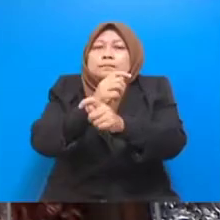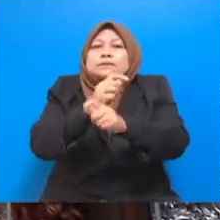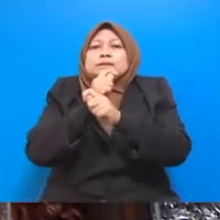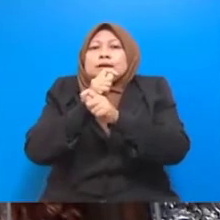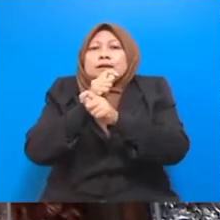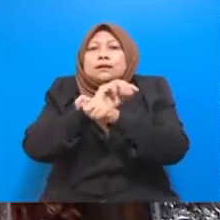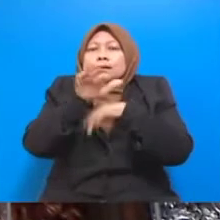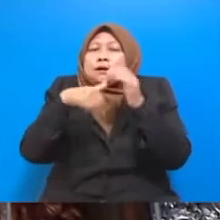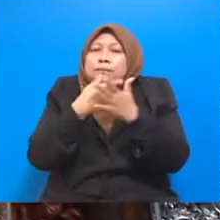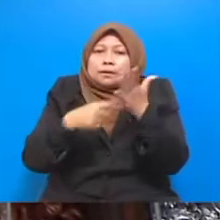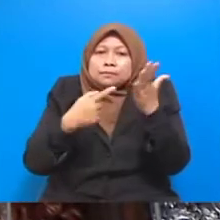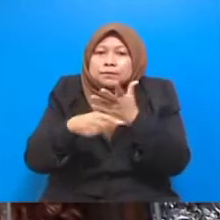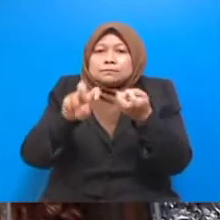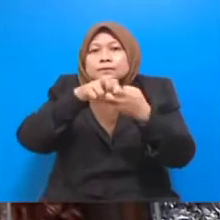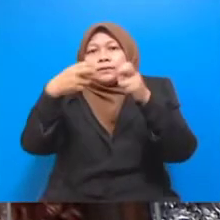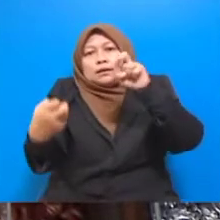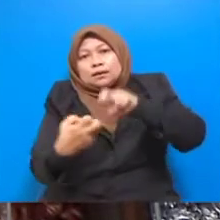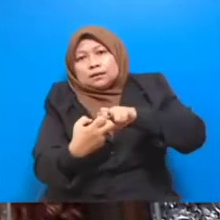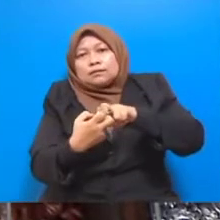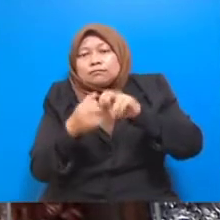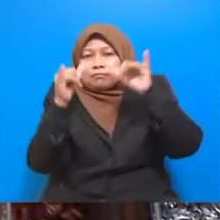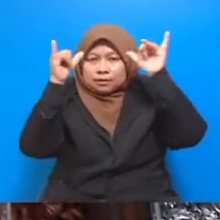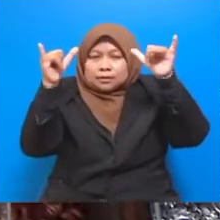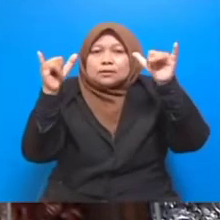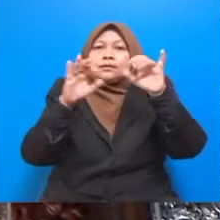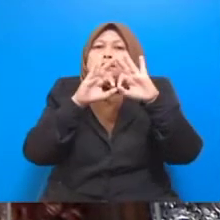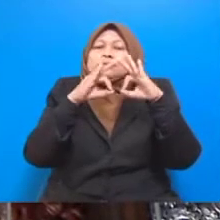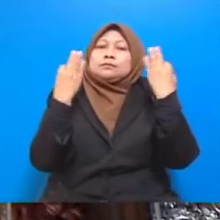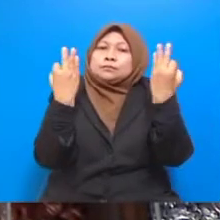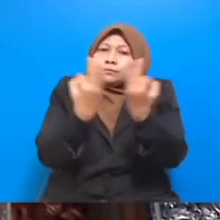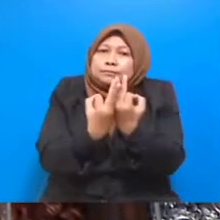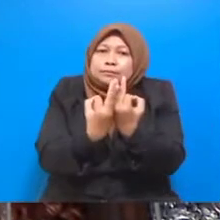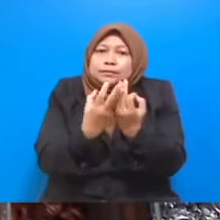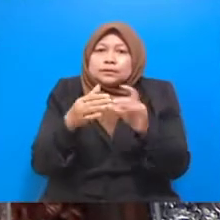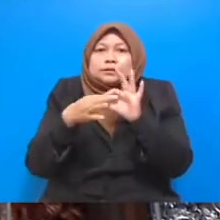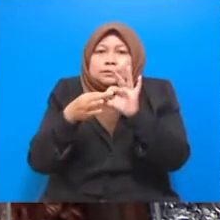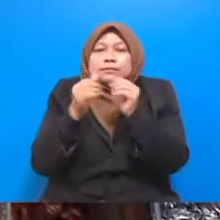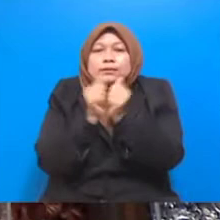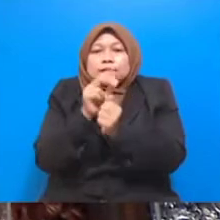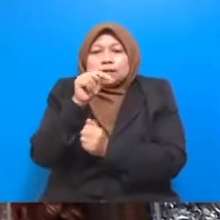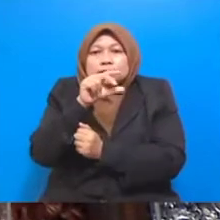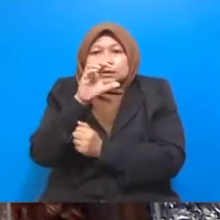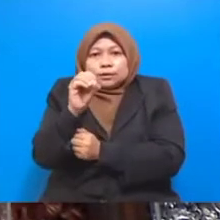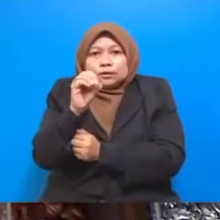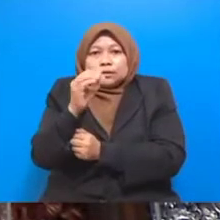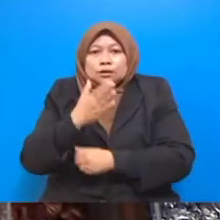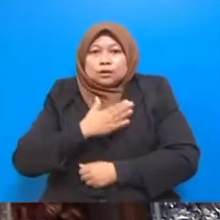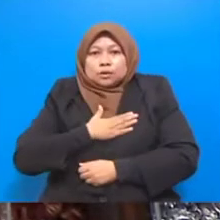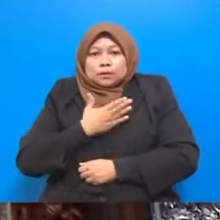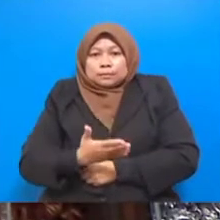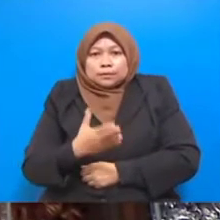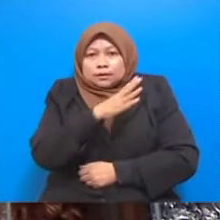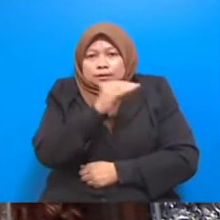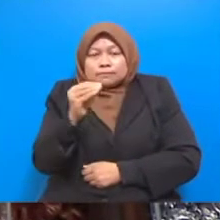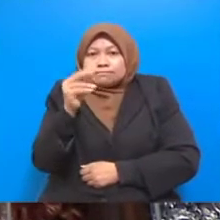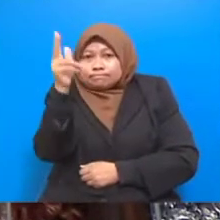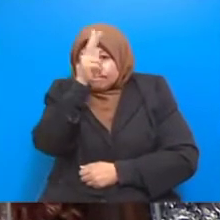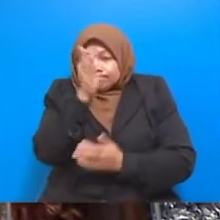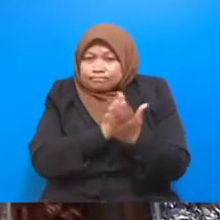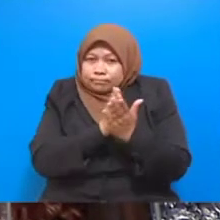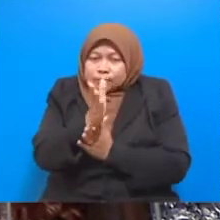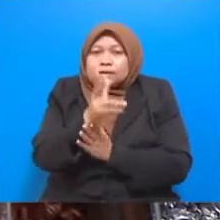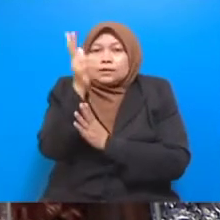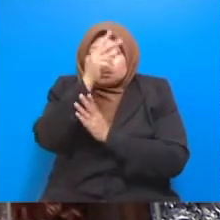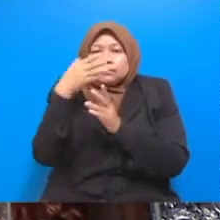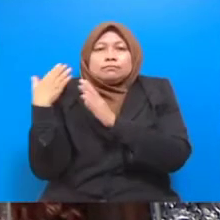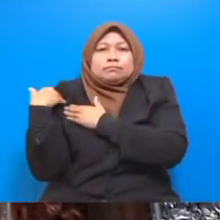pelaku keganasan ini dan turut dilakukan dengan kejang kau dengan njop komik medan kesuksesan kerajaan dalam